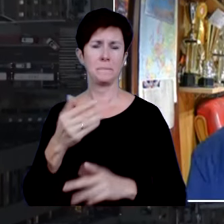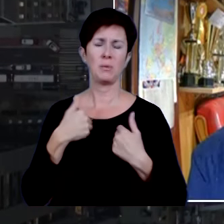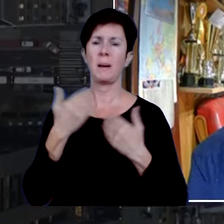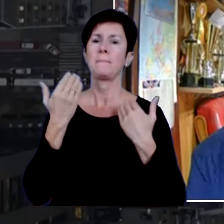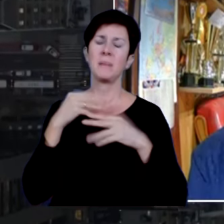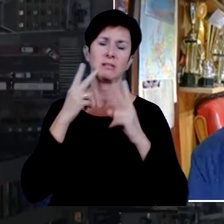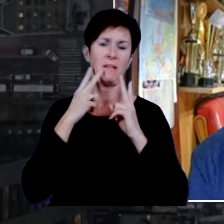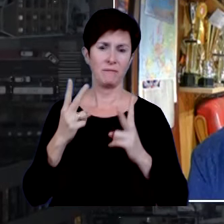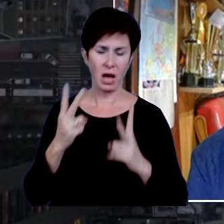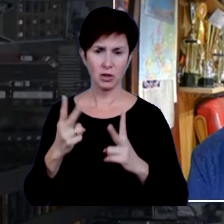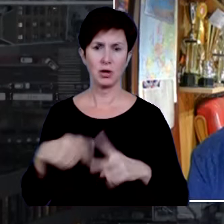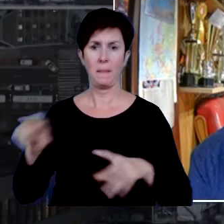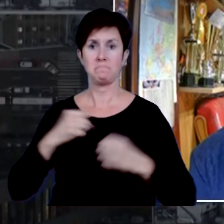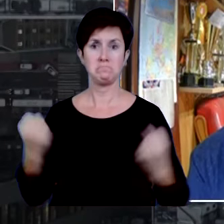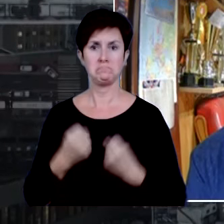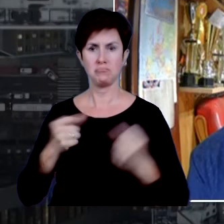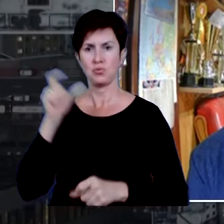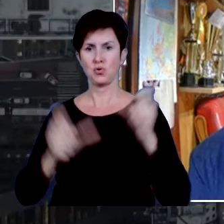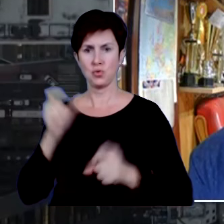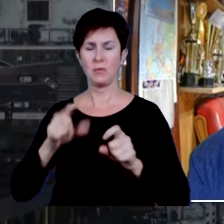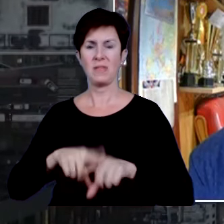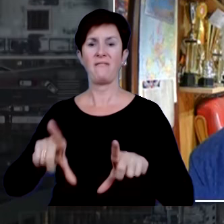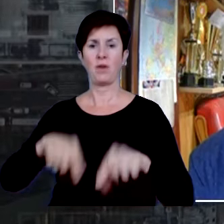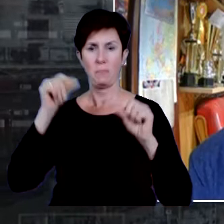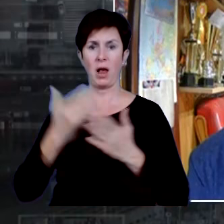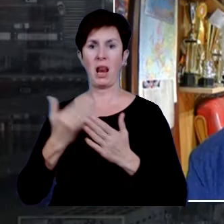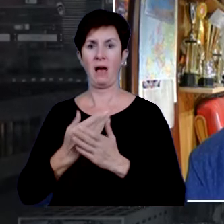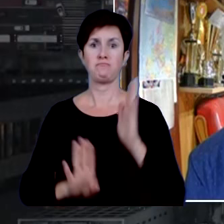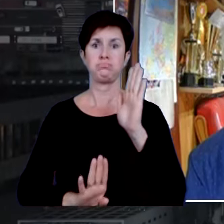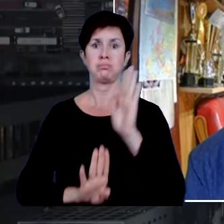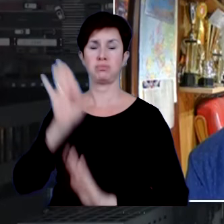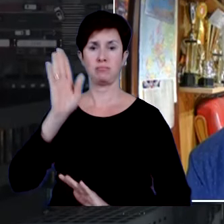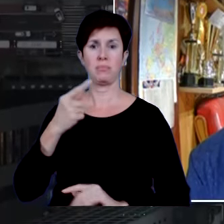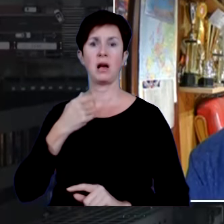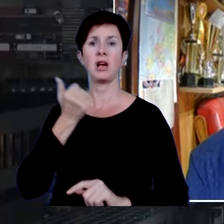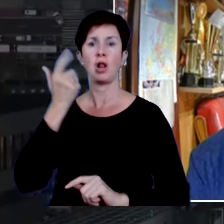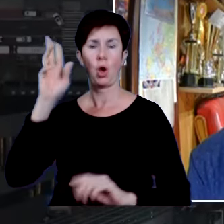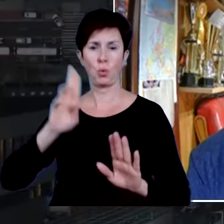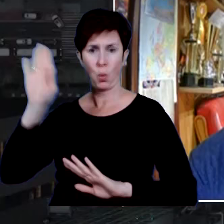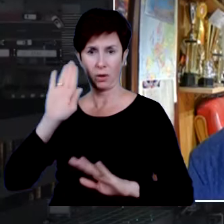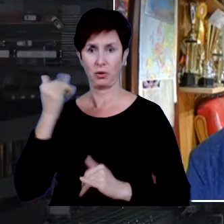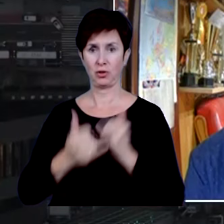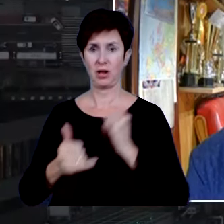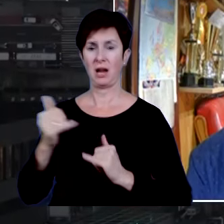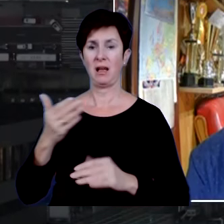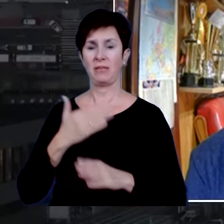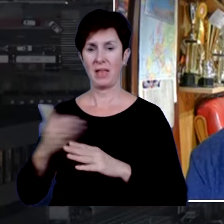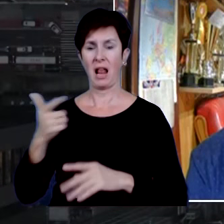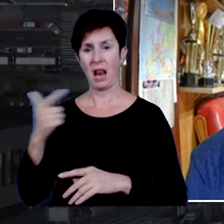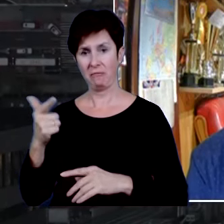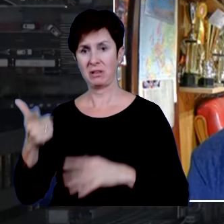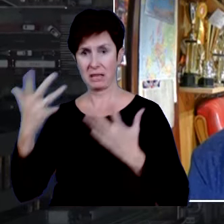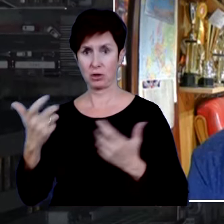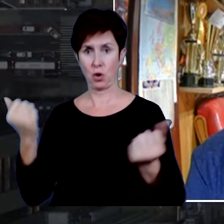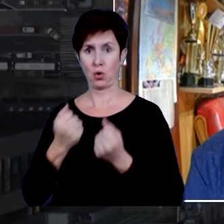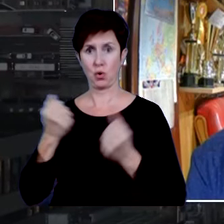który zmobilizował wyborców, dlatego ta frekwencja była taka wysoka. I jeżeli dalej Lewica mami swoich wyborców, że to się uda zrobić w tej kadencji, to ja